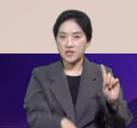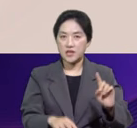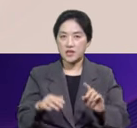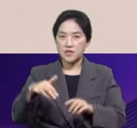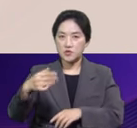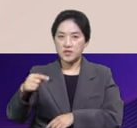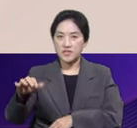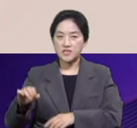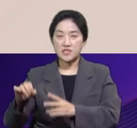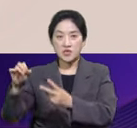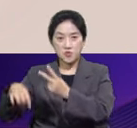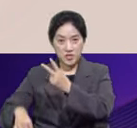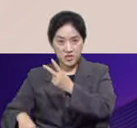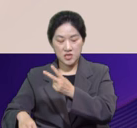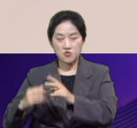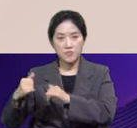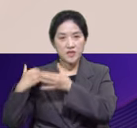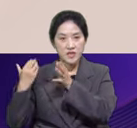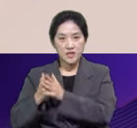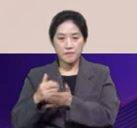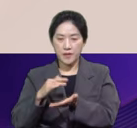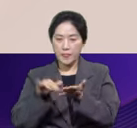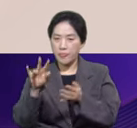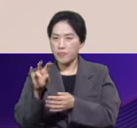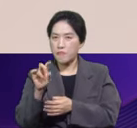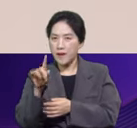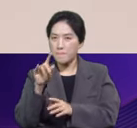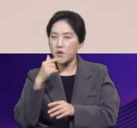후보 2위, 표차는 21표차밖에 나지 않습니다.